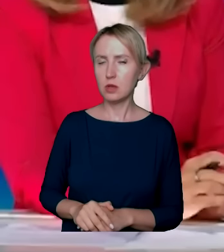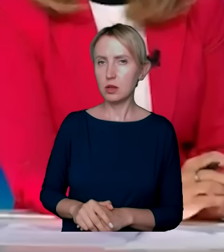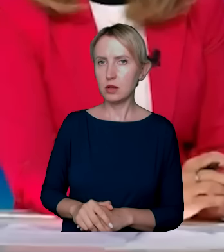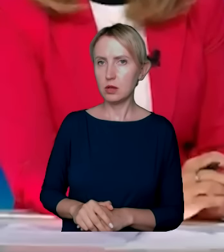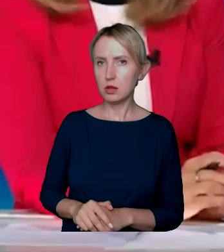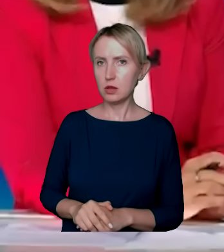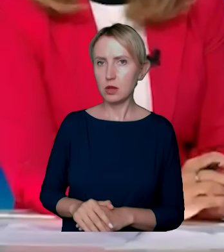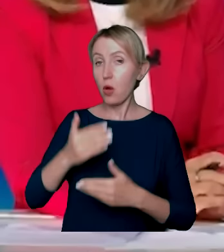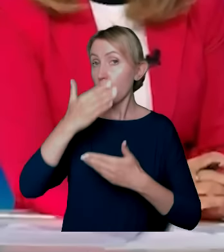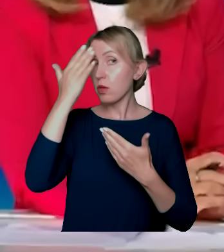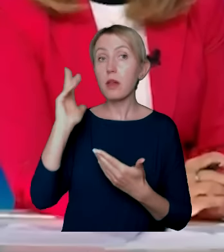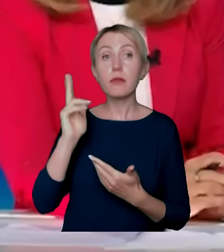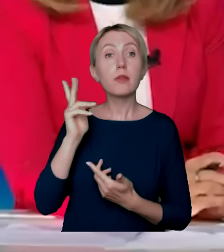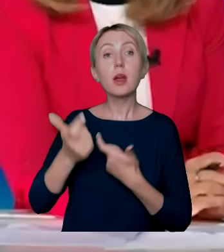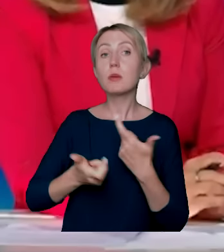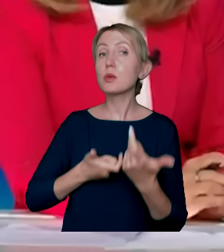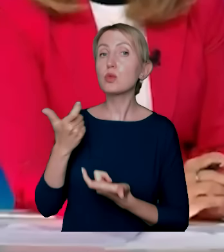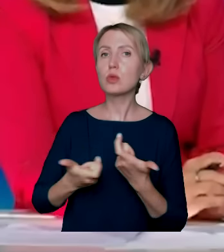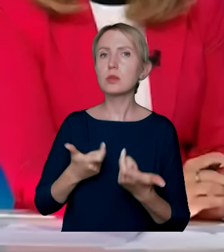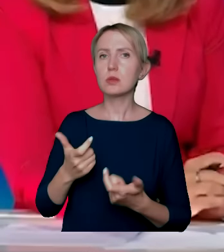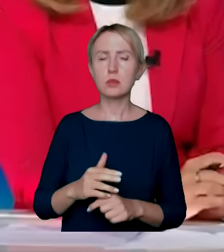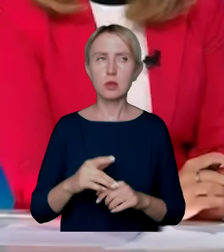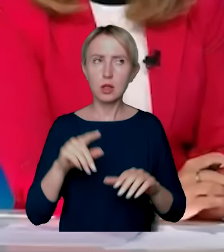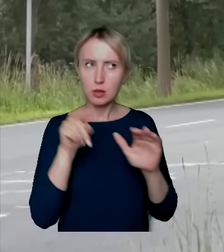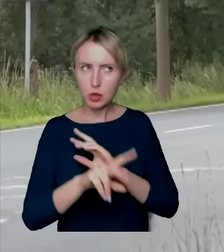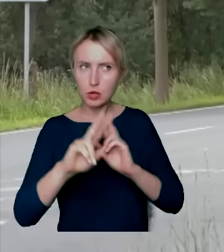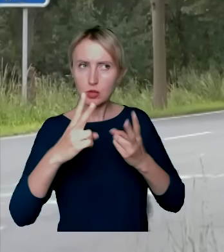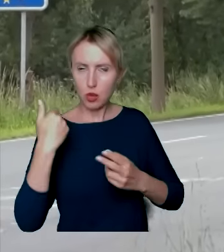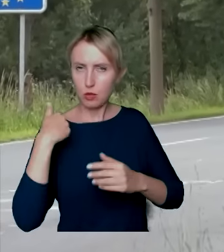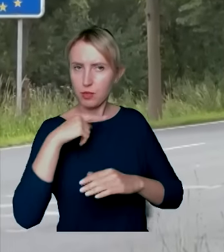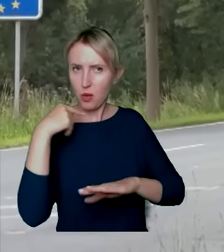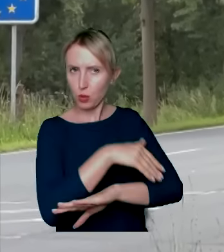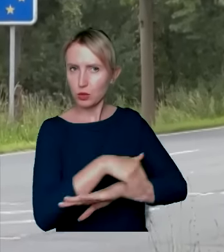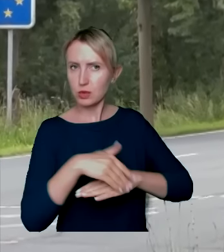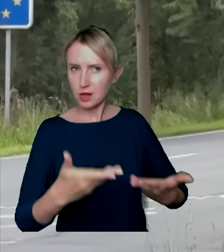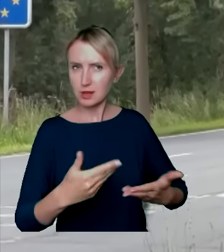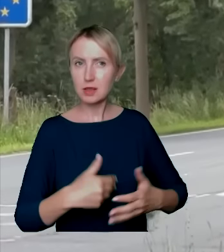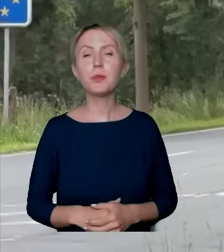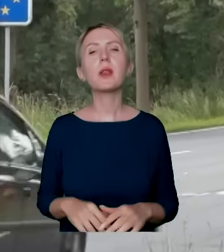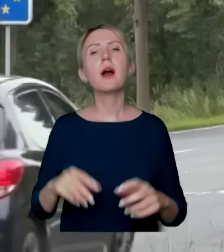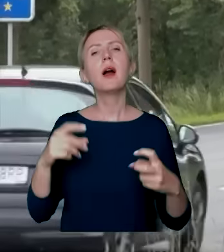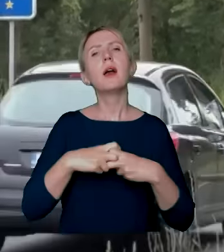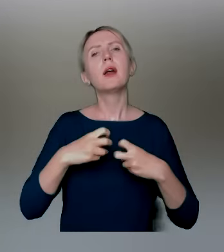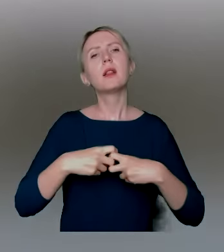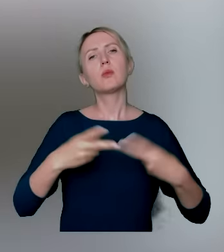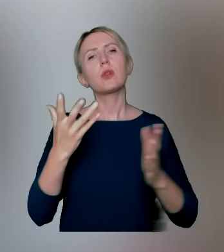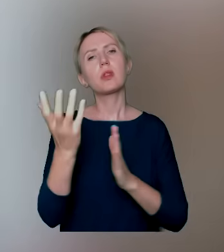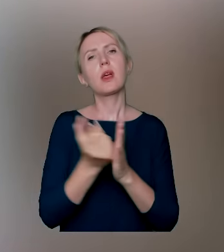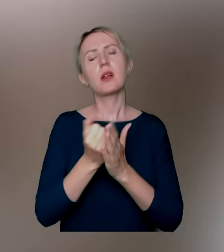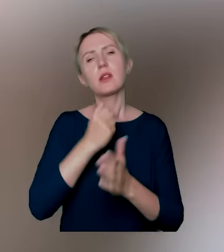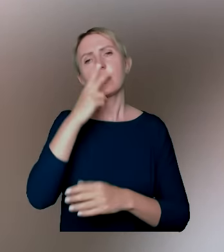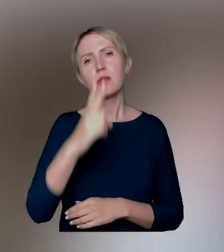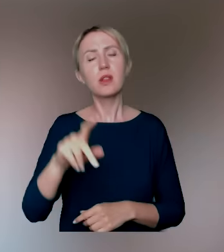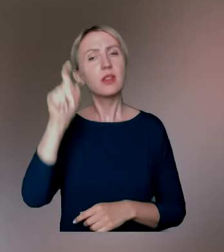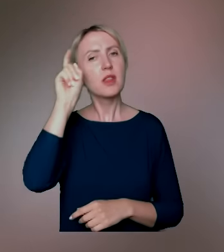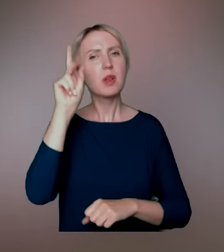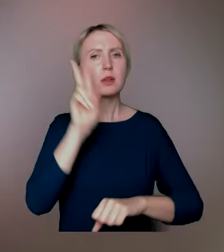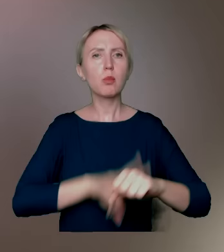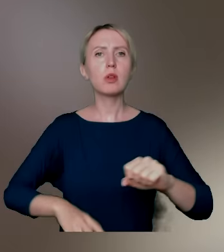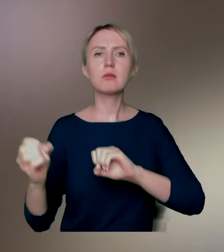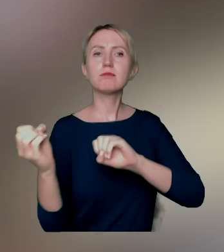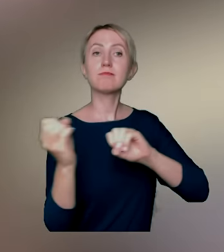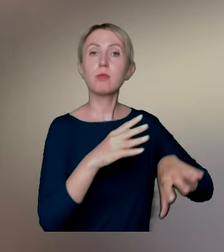nie wiemy, kto dokonał. Tak. Imigrant z białoruskiej granicy. Do internetu wyciekło też kolejne nagranie, na którym widać, jak niemiecka policja podrzuca do